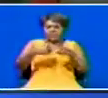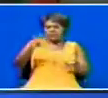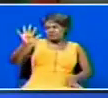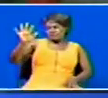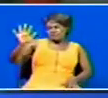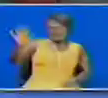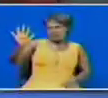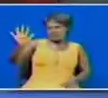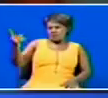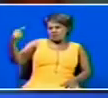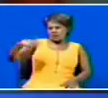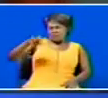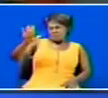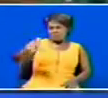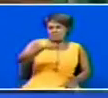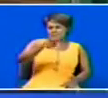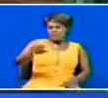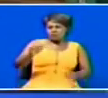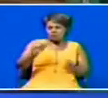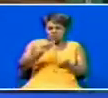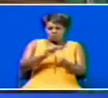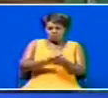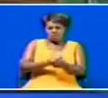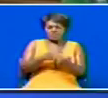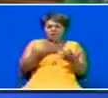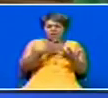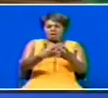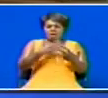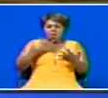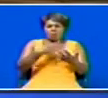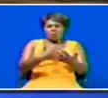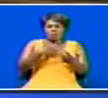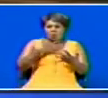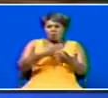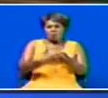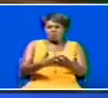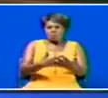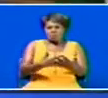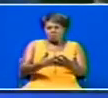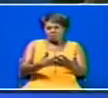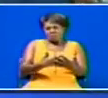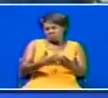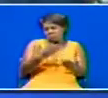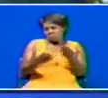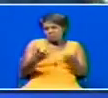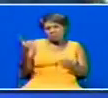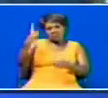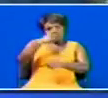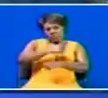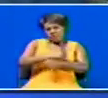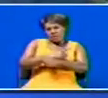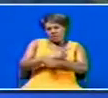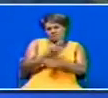mitano, alifika bungeni na kifaa cha kumsaidia kupata hewa ya oksijeni. Kumbe siku zake za kuipa dunia